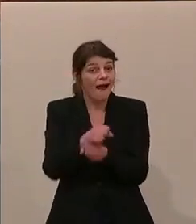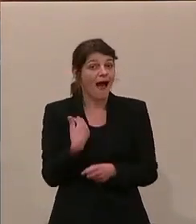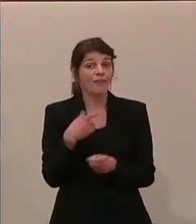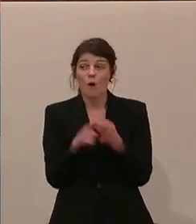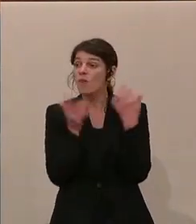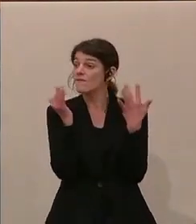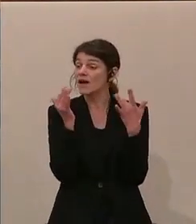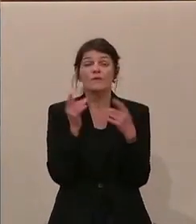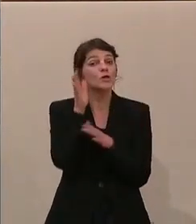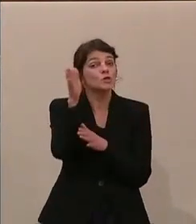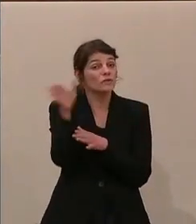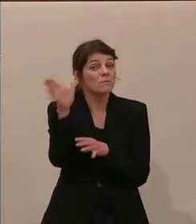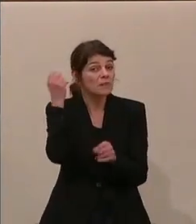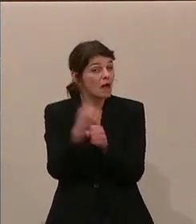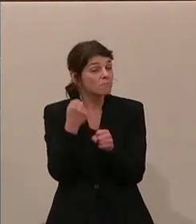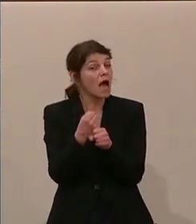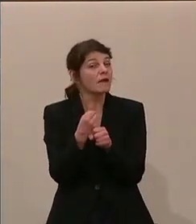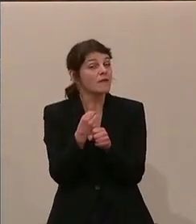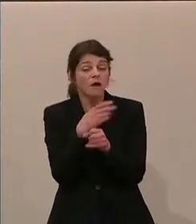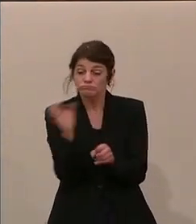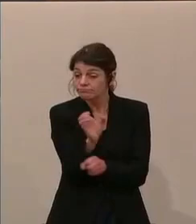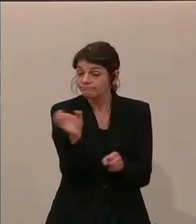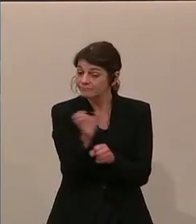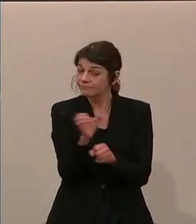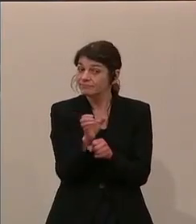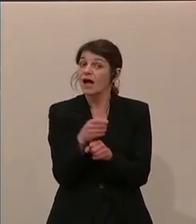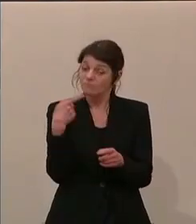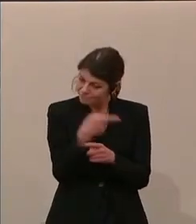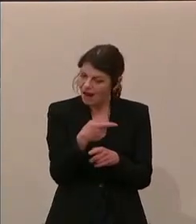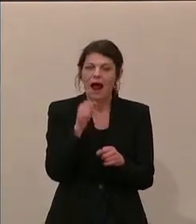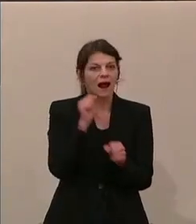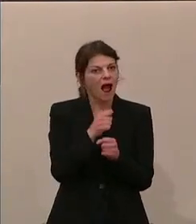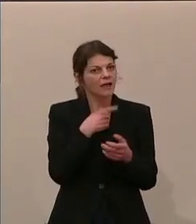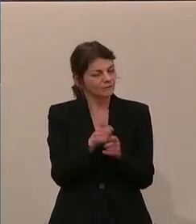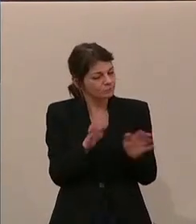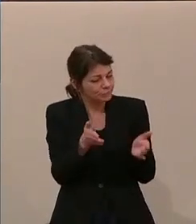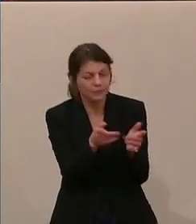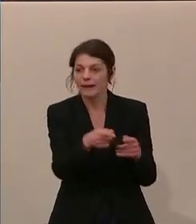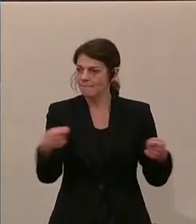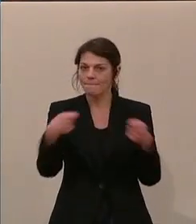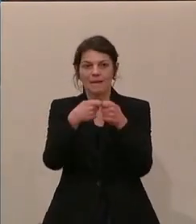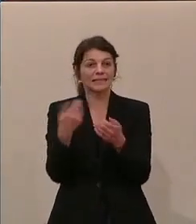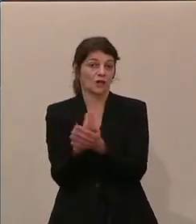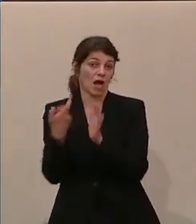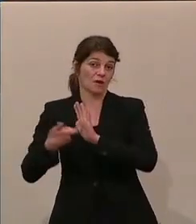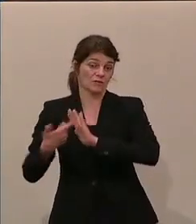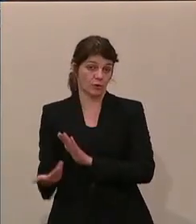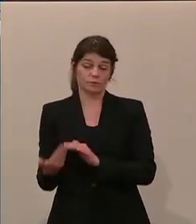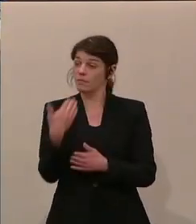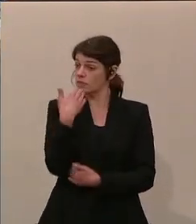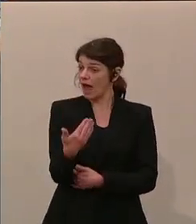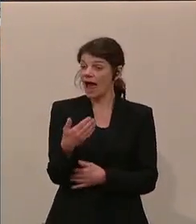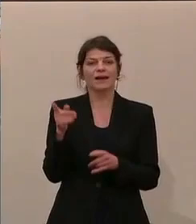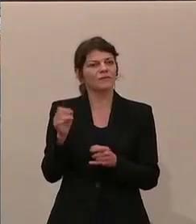viele zukünftige Mitarbeiter auf die neuen Herausforderungen ausgerichtet werden können. Dazu sage ich Danke für die Offensive